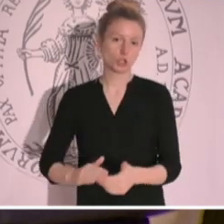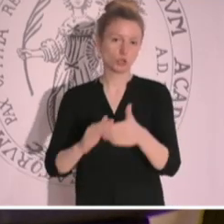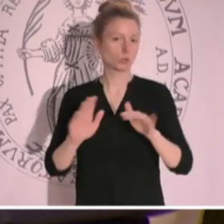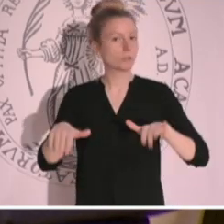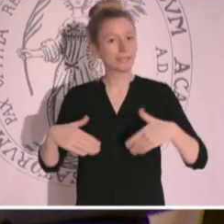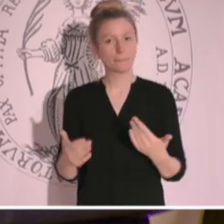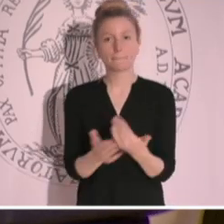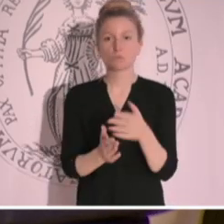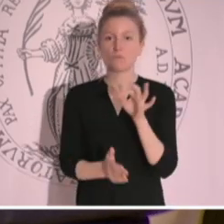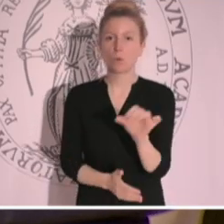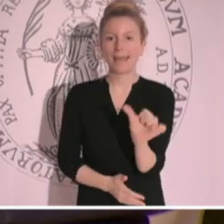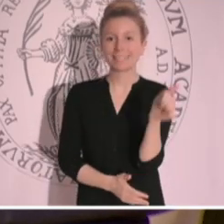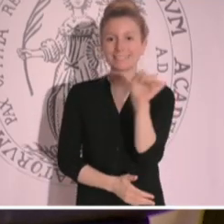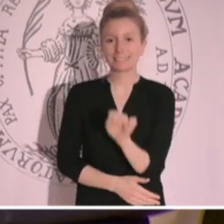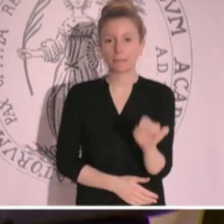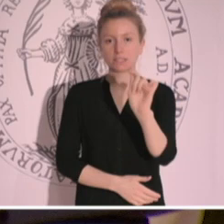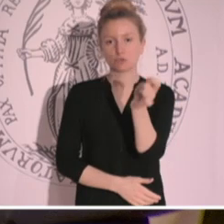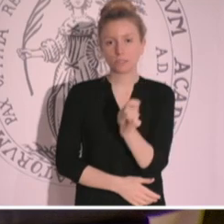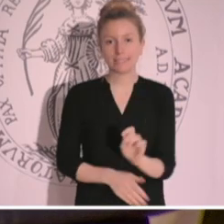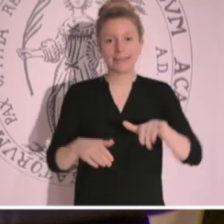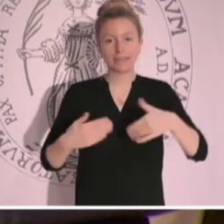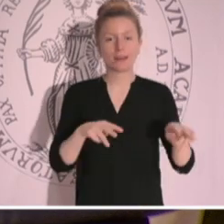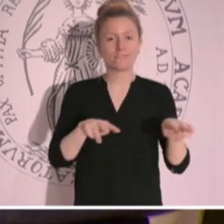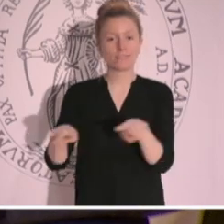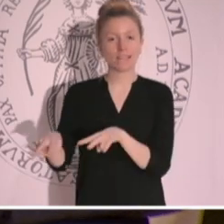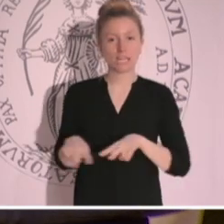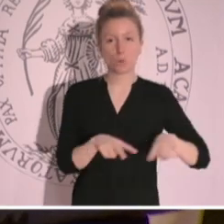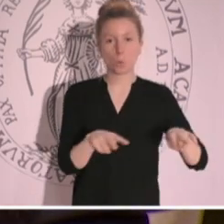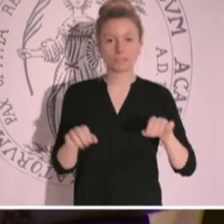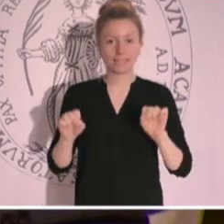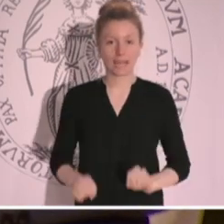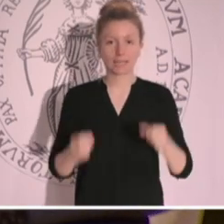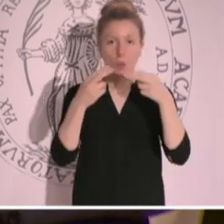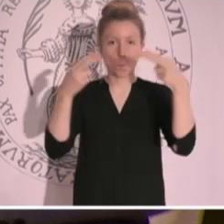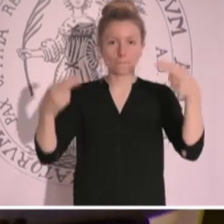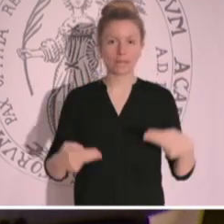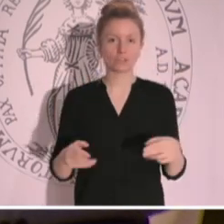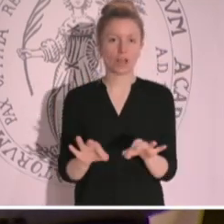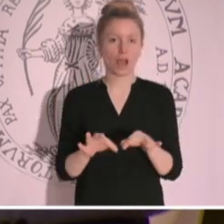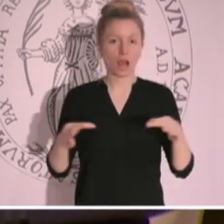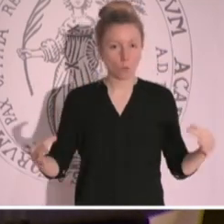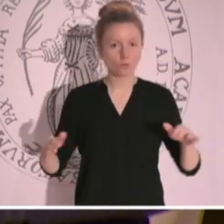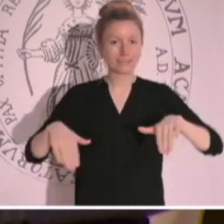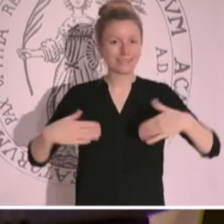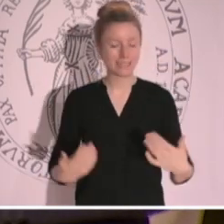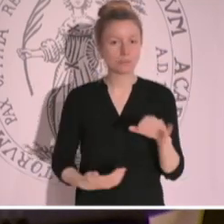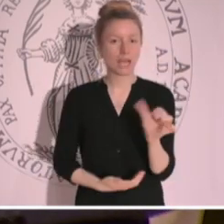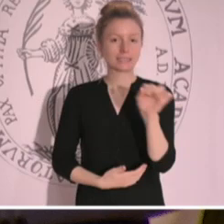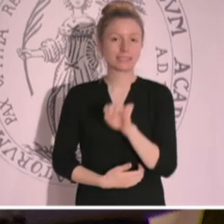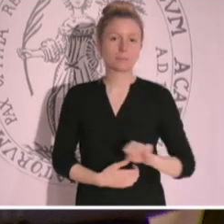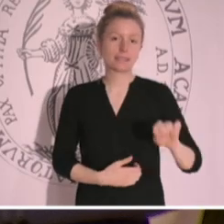Erstsemester-Videos für Sie auf der Homepage dargestellt. Wir haben Mentorenprogramme, Erstsemester-Frühstück und Campusführung,